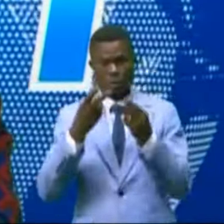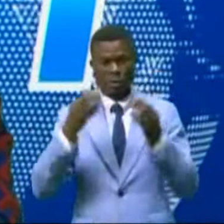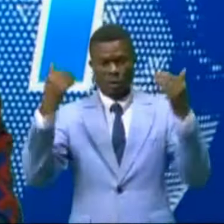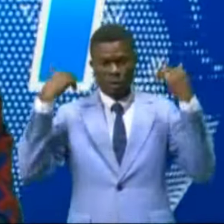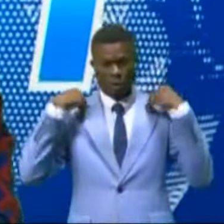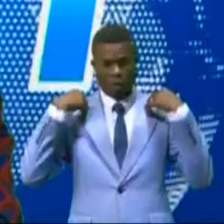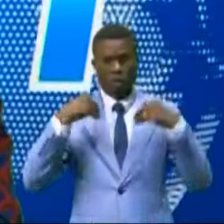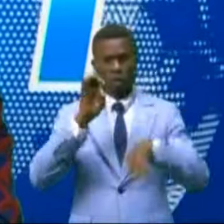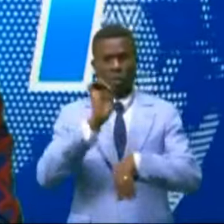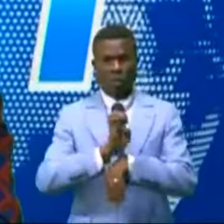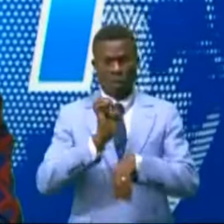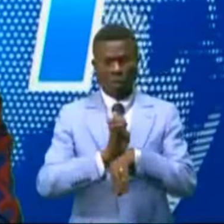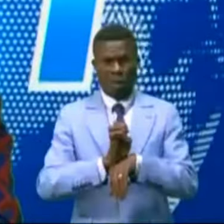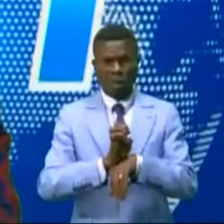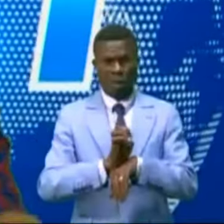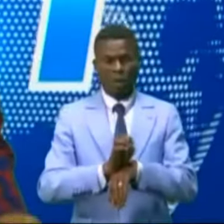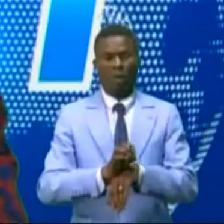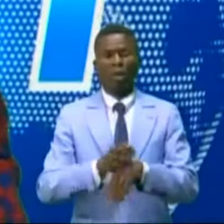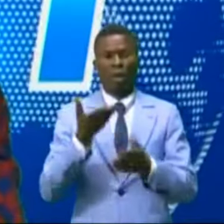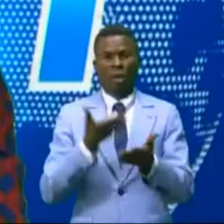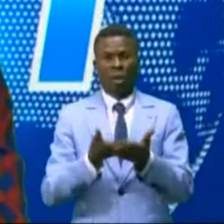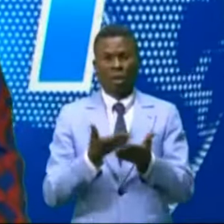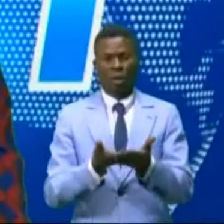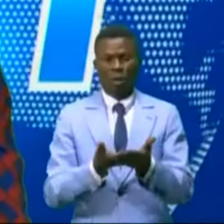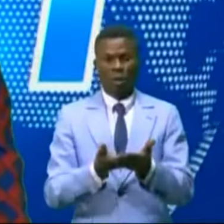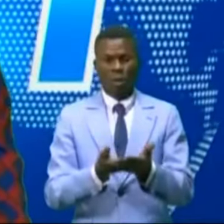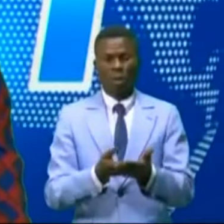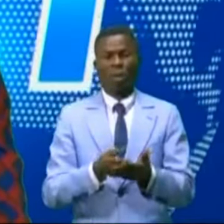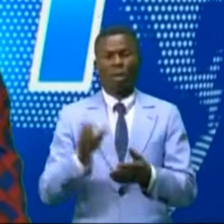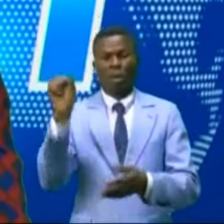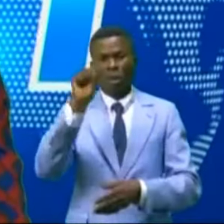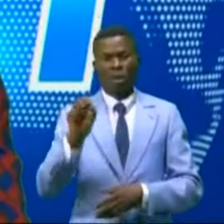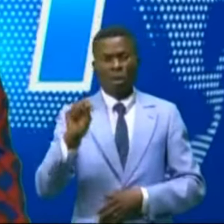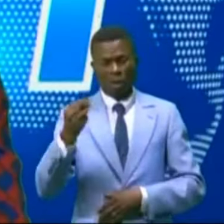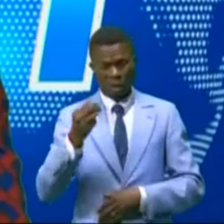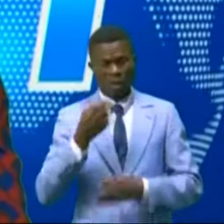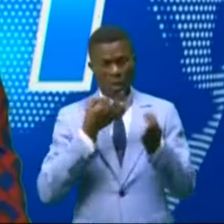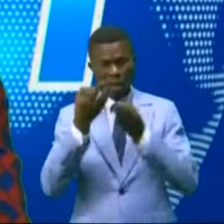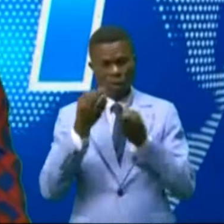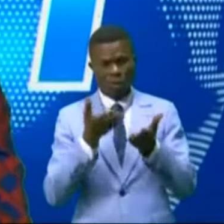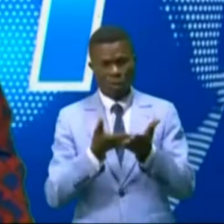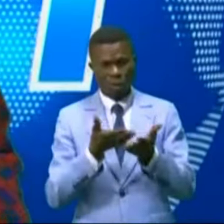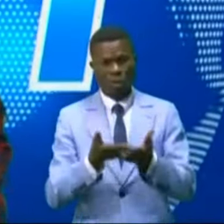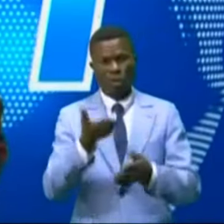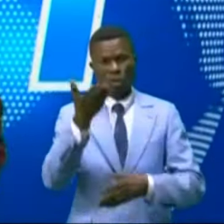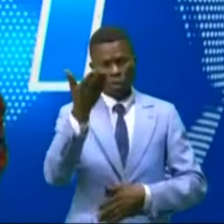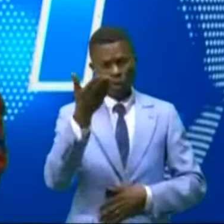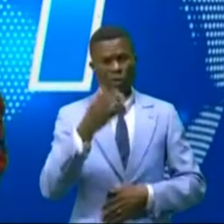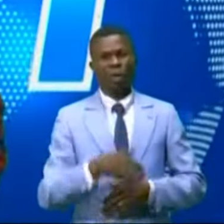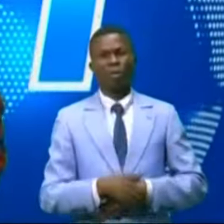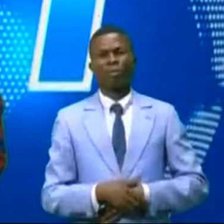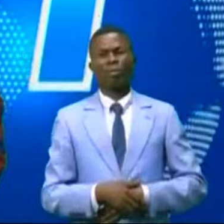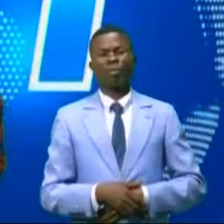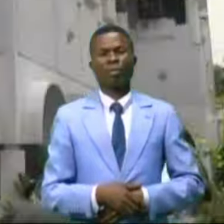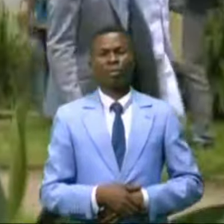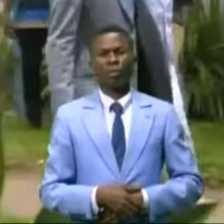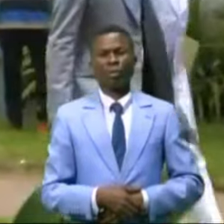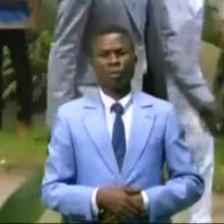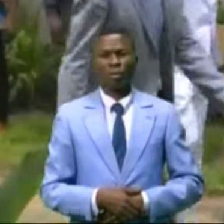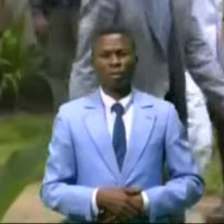chefs religieux de la plateforme des confessions religieuses Serge Merl Matata et Raphaël tsadi étaient dans sa s comme ils an